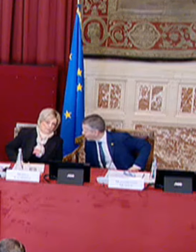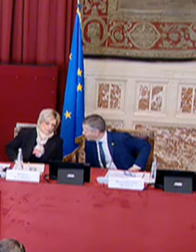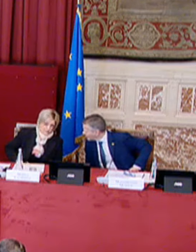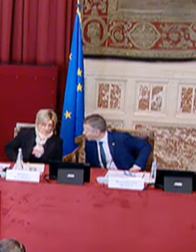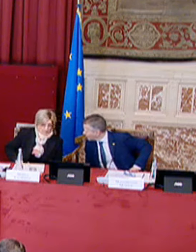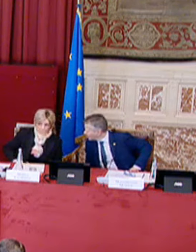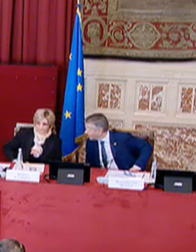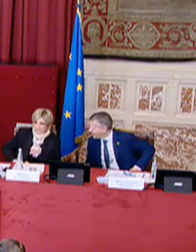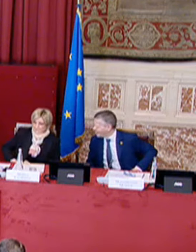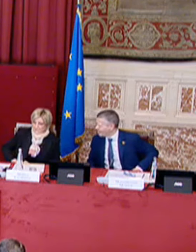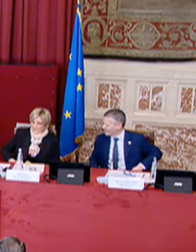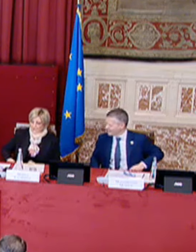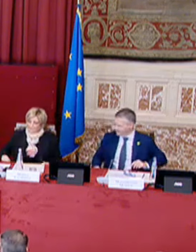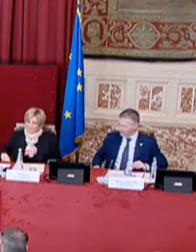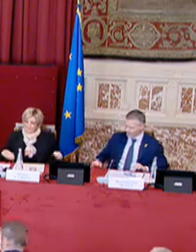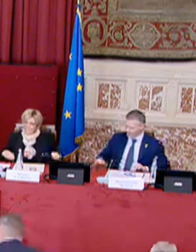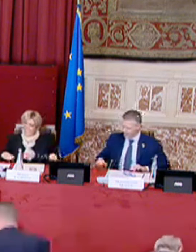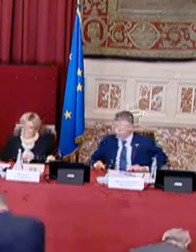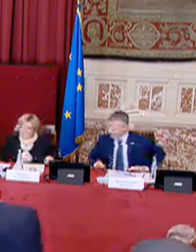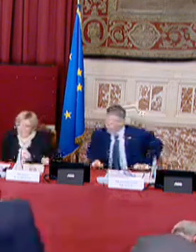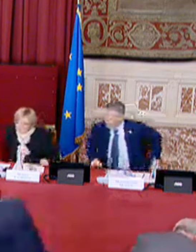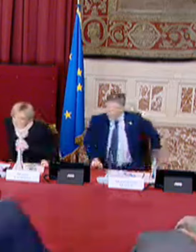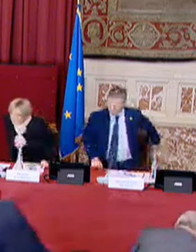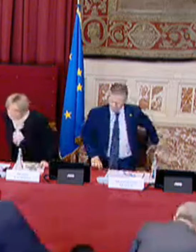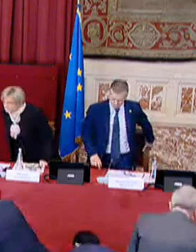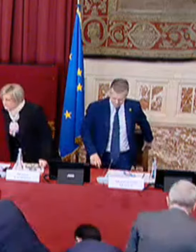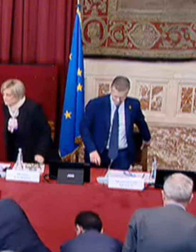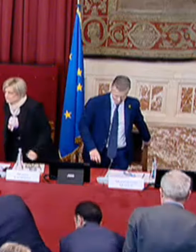Fa ingresso il Presidente della Repubblica.